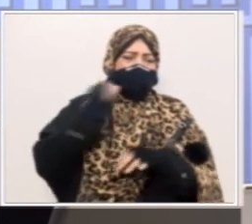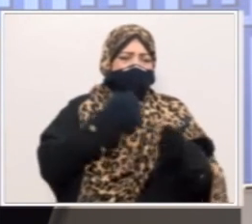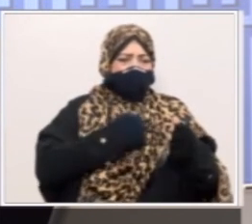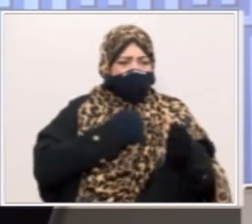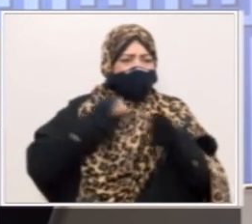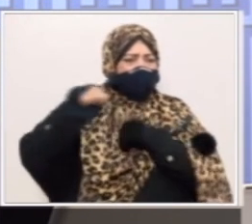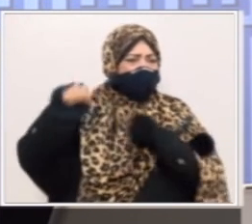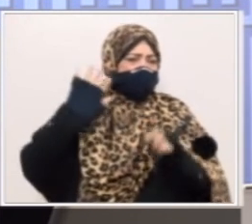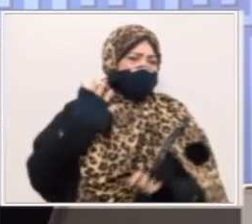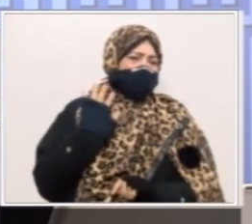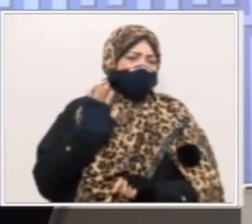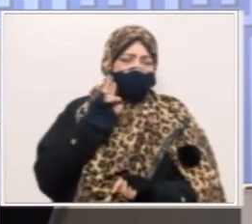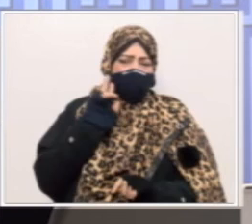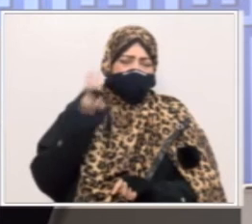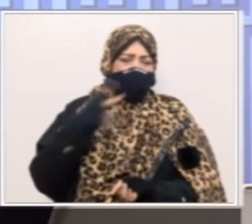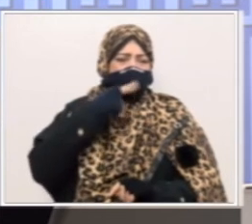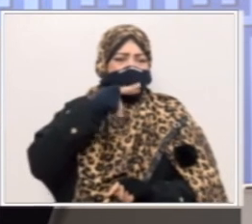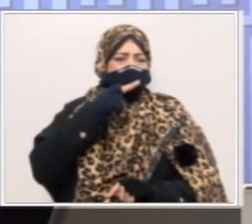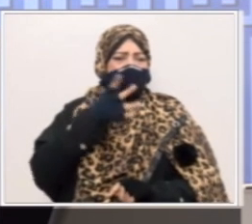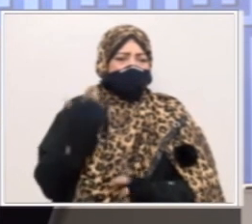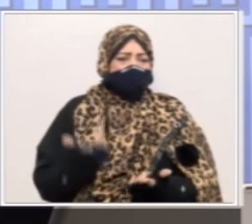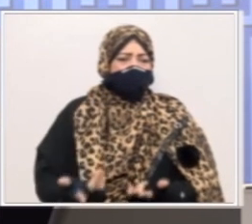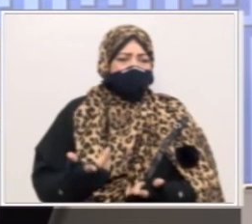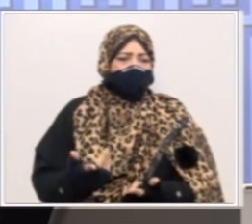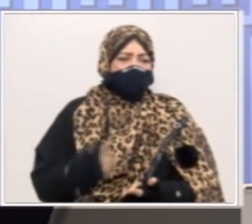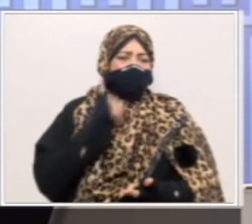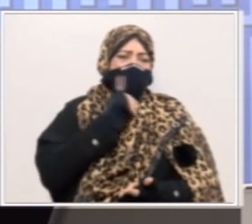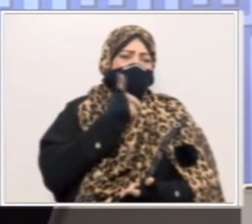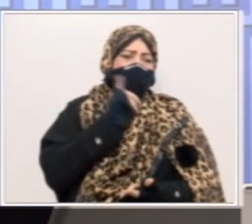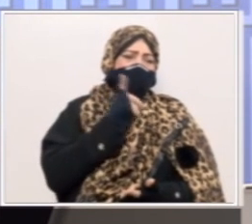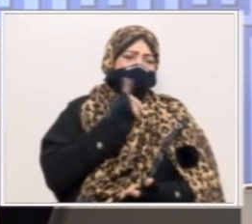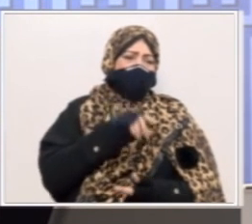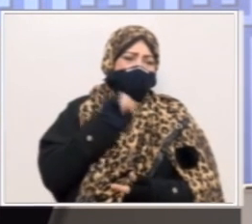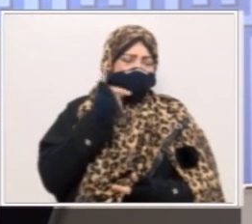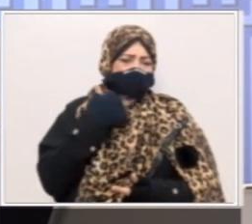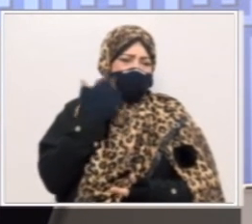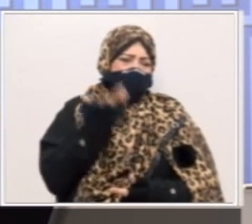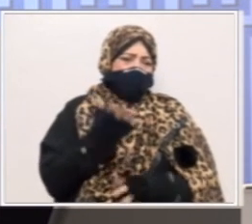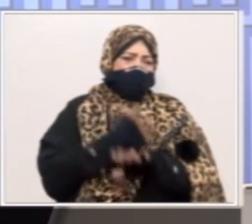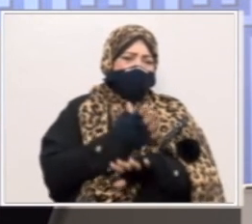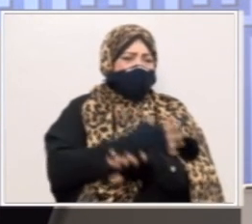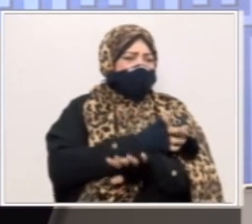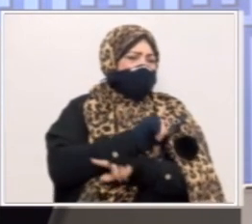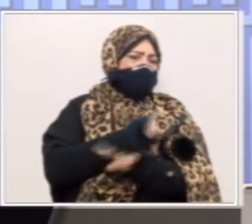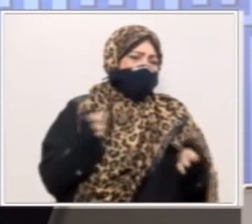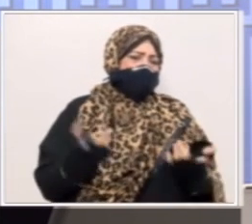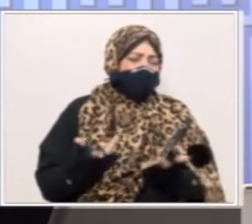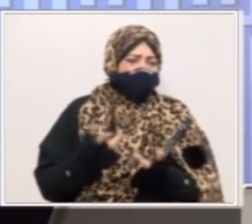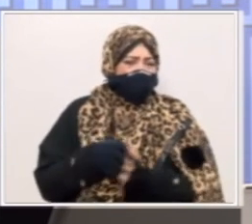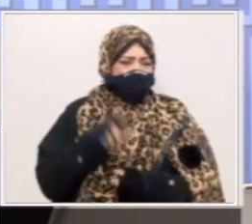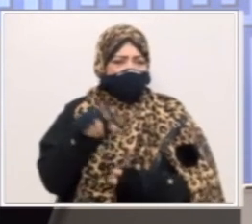هذا الكلام عنه أو يقال عنه فهذا من الغيبة، فأنت واقع في كبيرة من كبائر